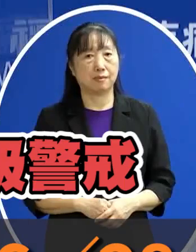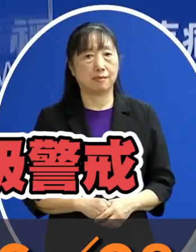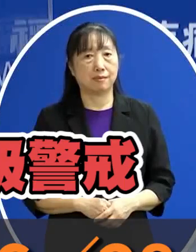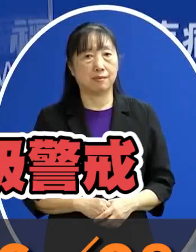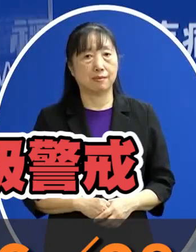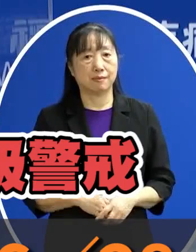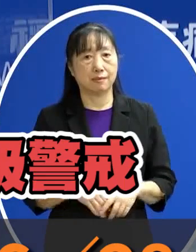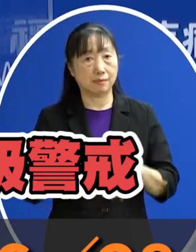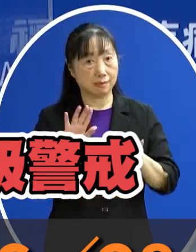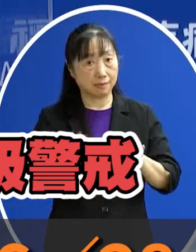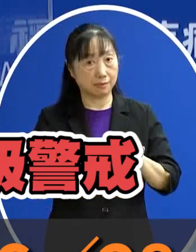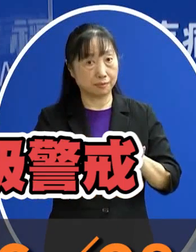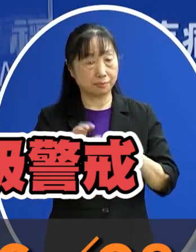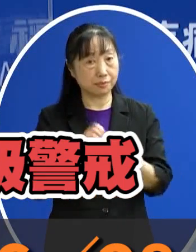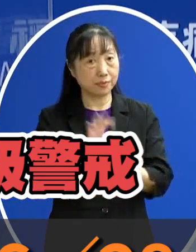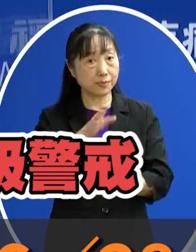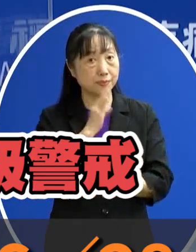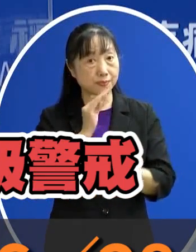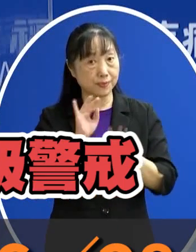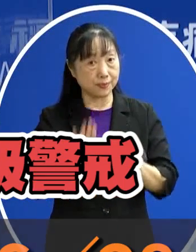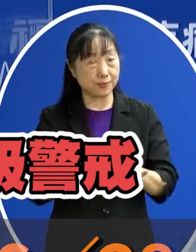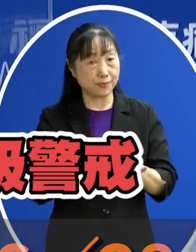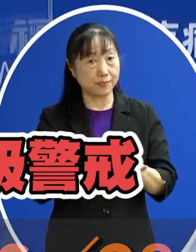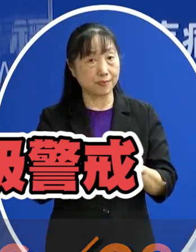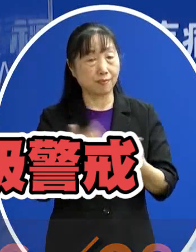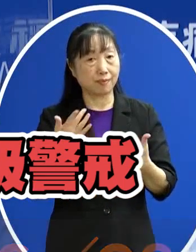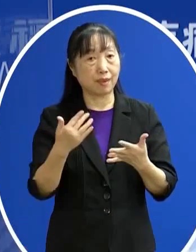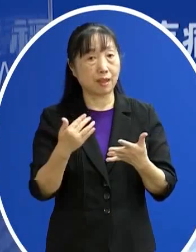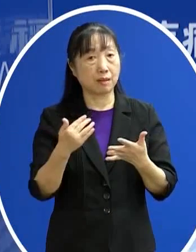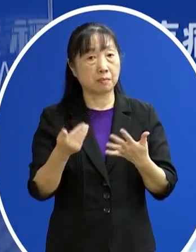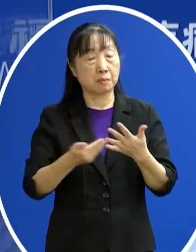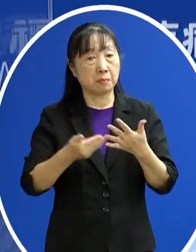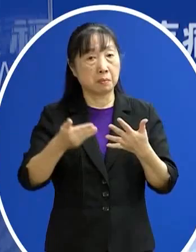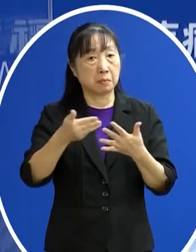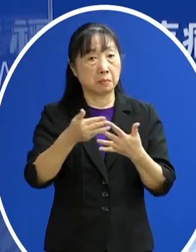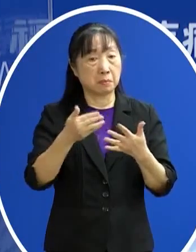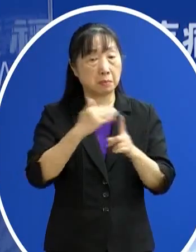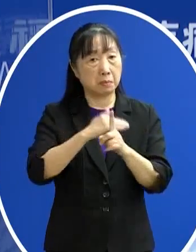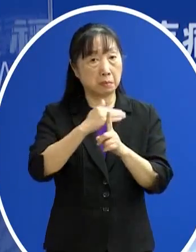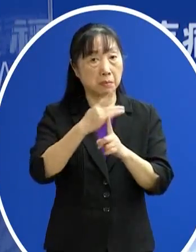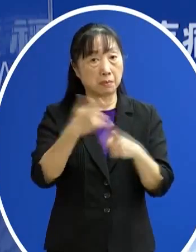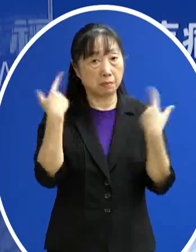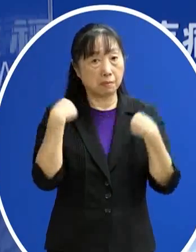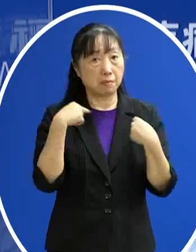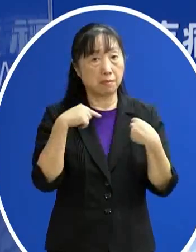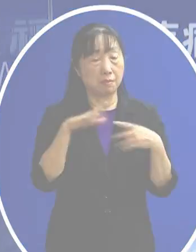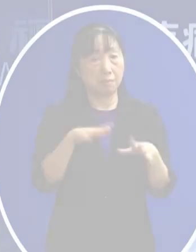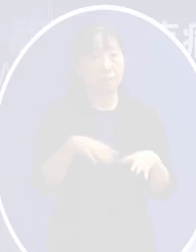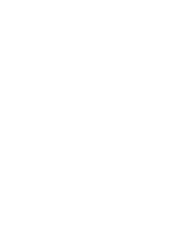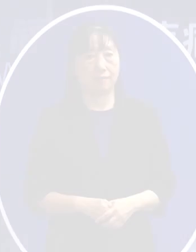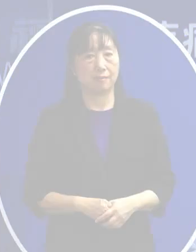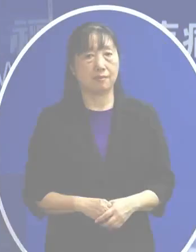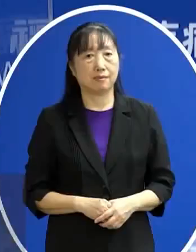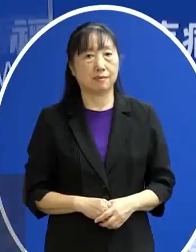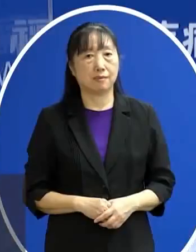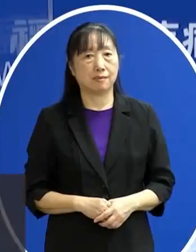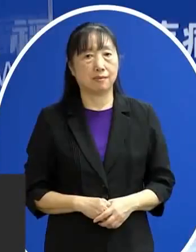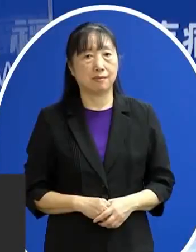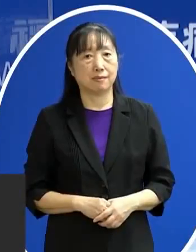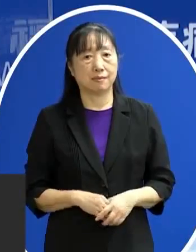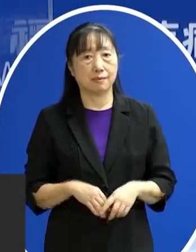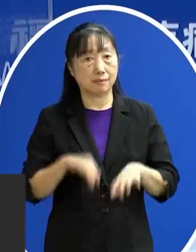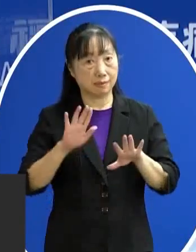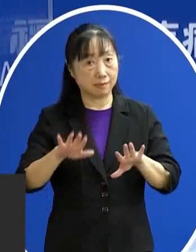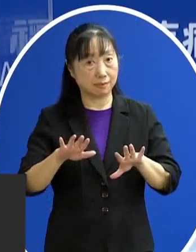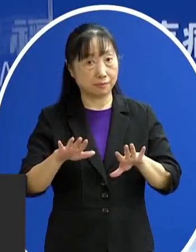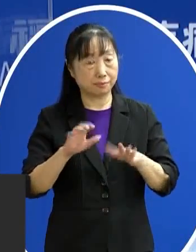好，那也要跟大家宣布，就是这次的那个三级警戒哈，要延长至哈6月28日。好，那也要跟大家